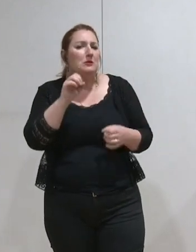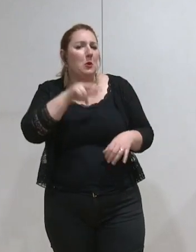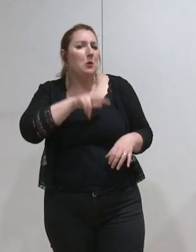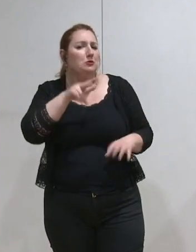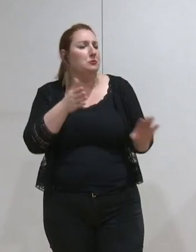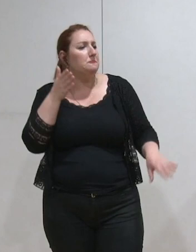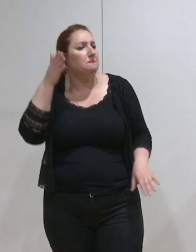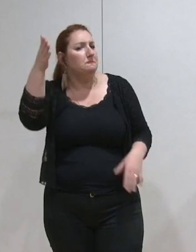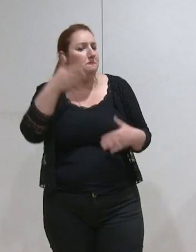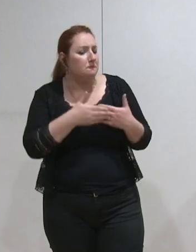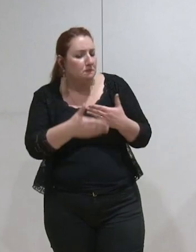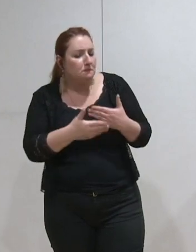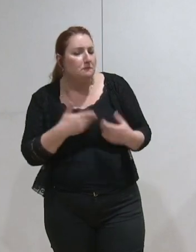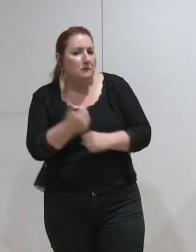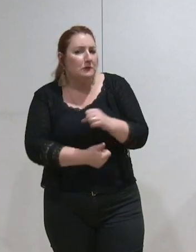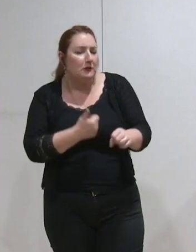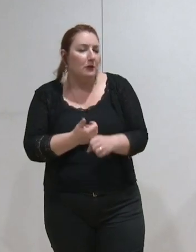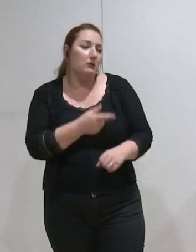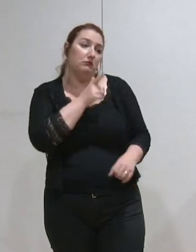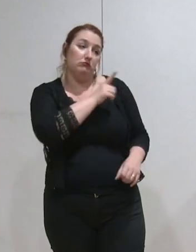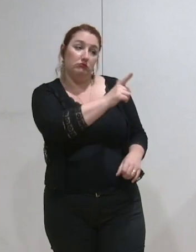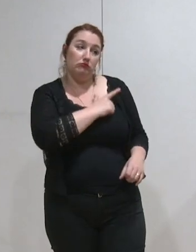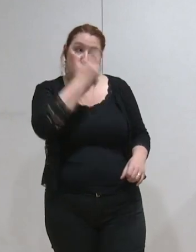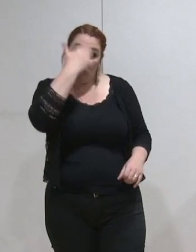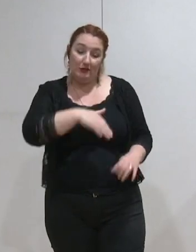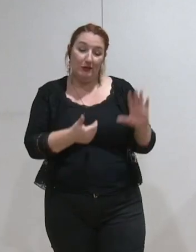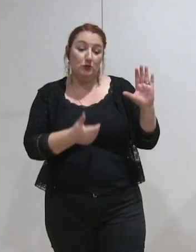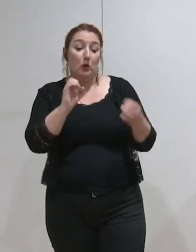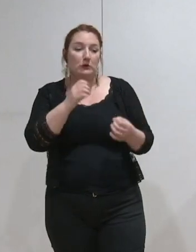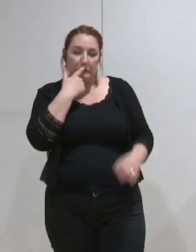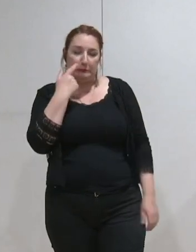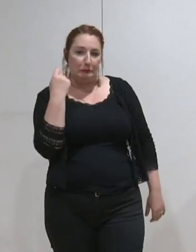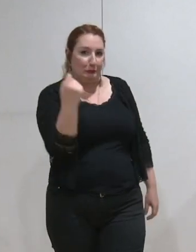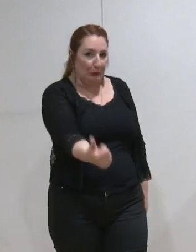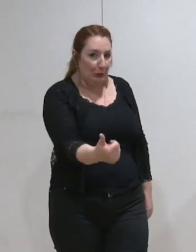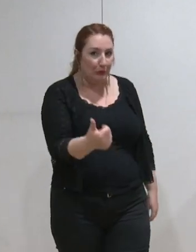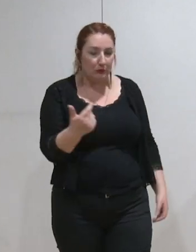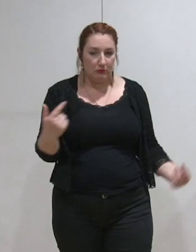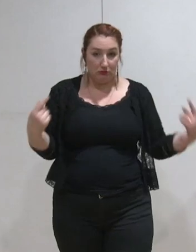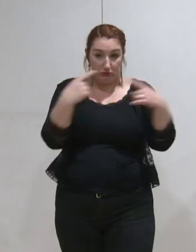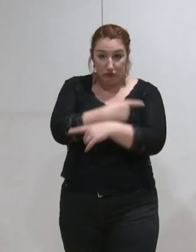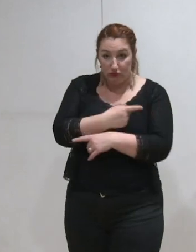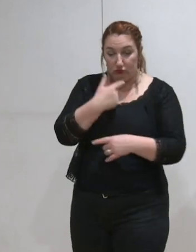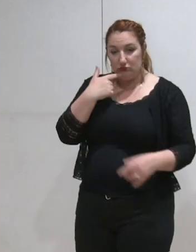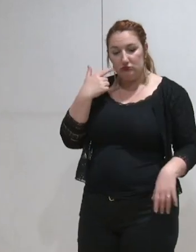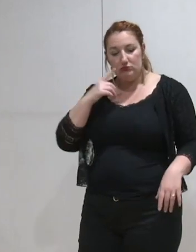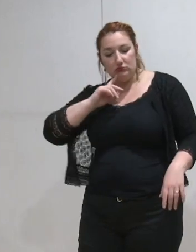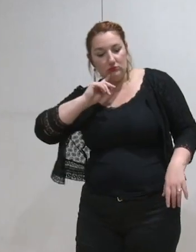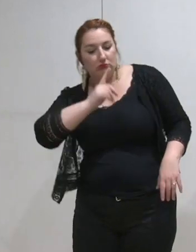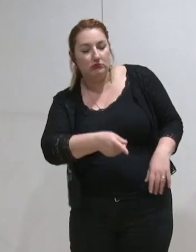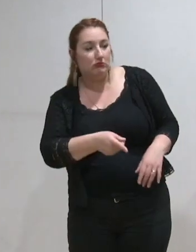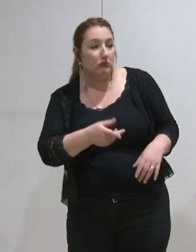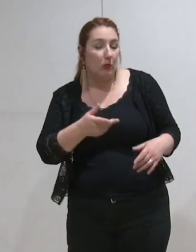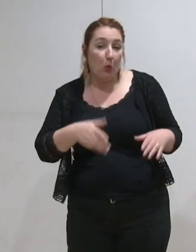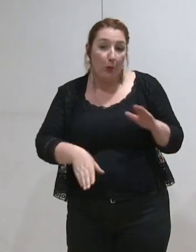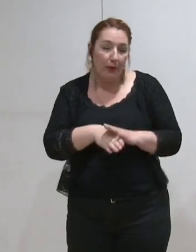perspective cette année nous savons vous comme moi que c'est un chiffre tout à fait faible au regard des objectifs qui avaient été assignés au dispositif au départ